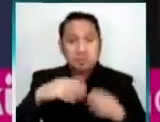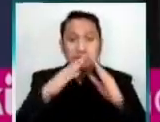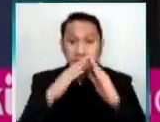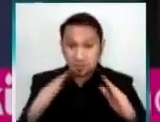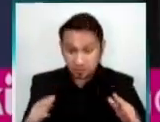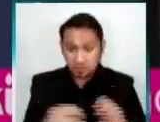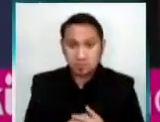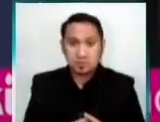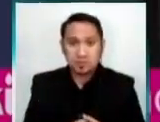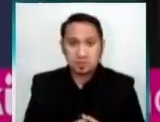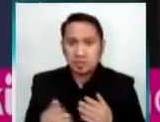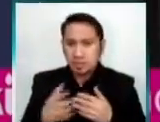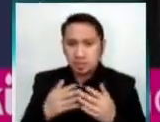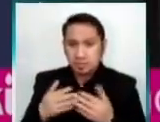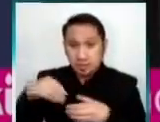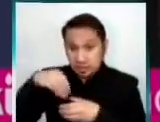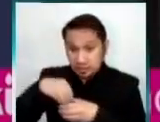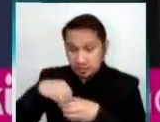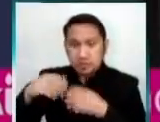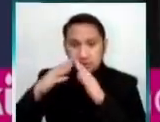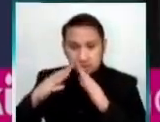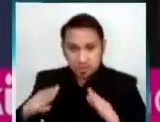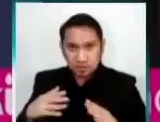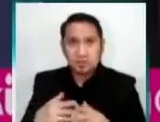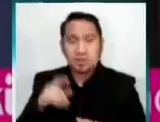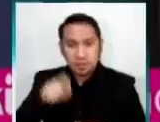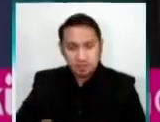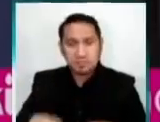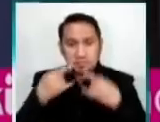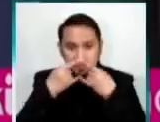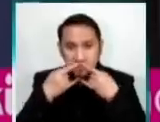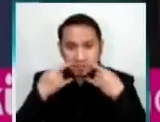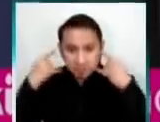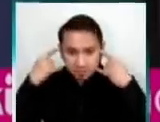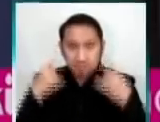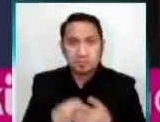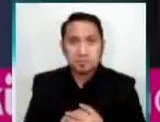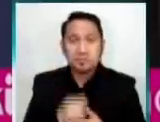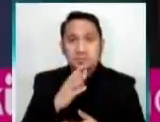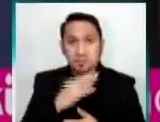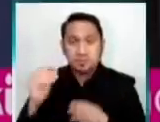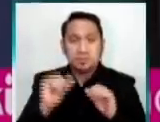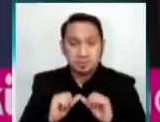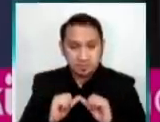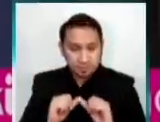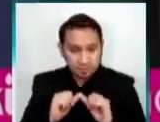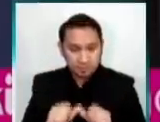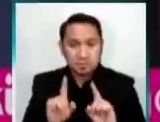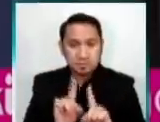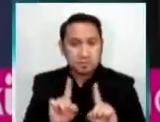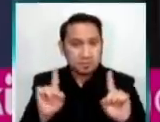maaari kahit sa loob ng bahay, sumuot ng mask. At siyempre, patuloy nga ang social